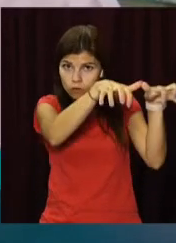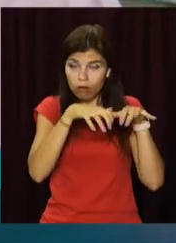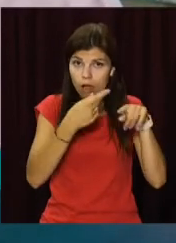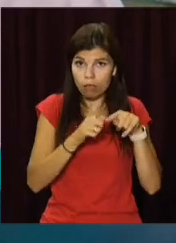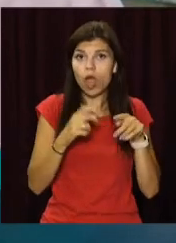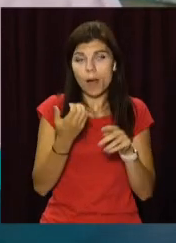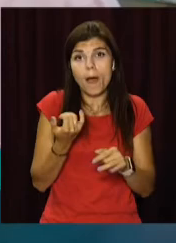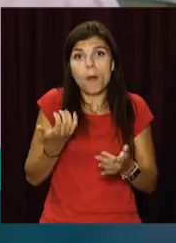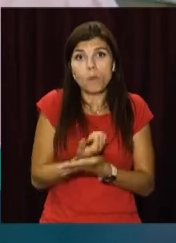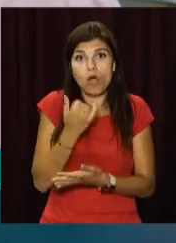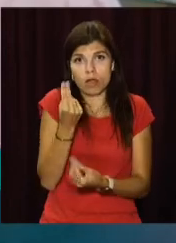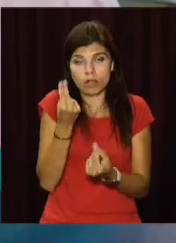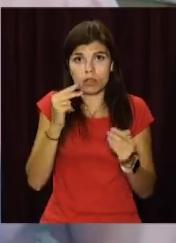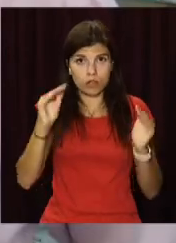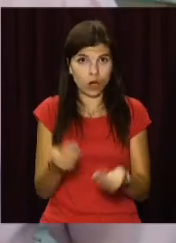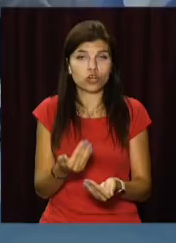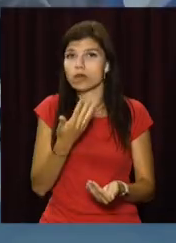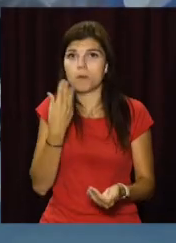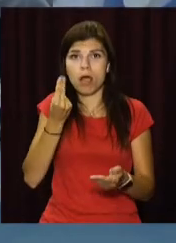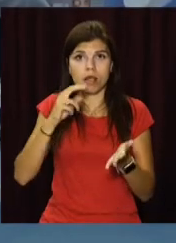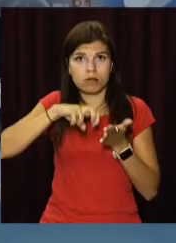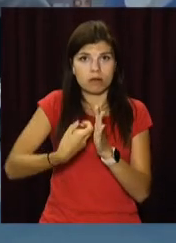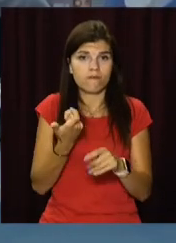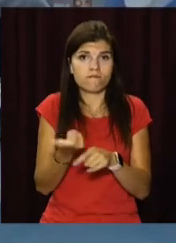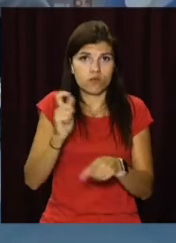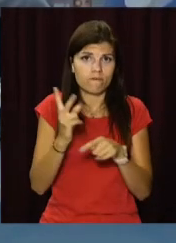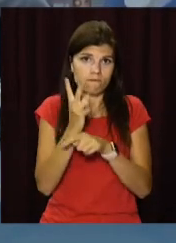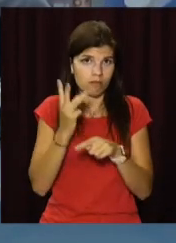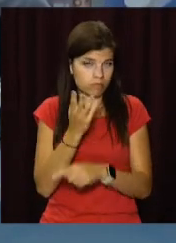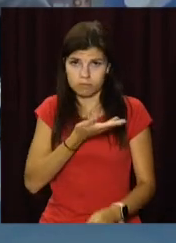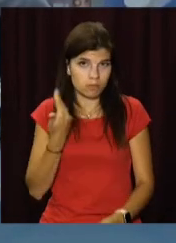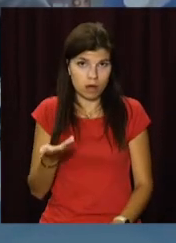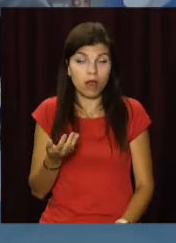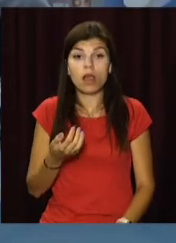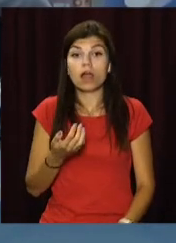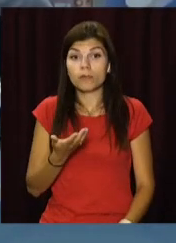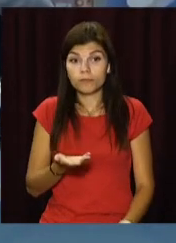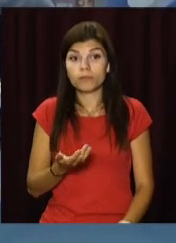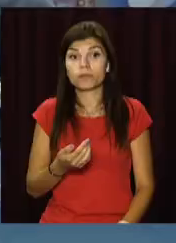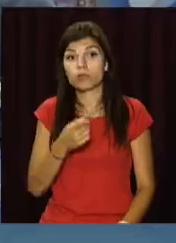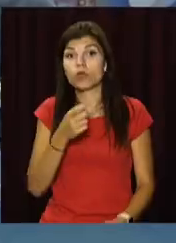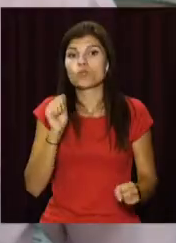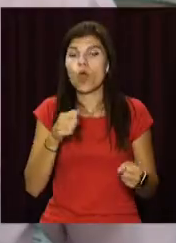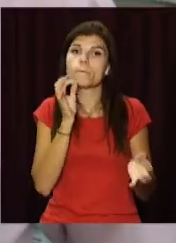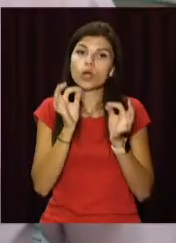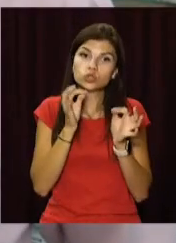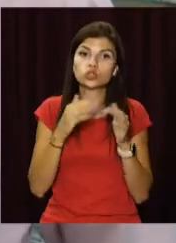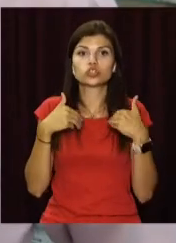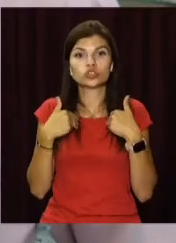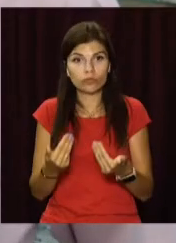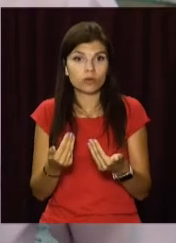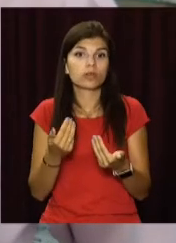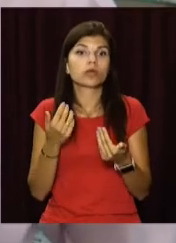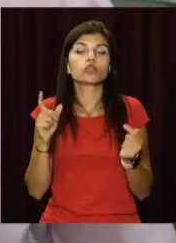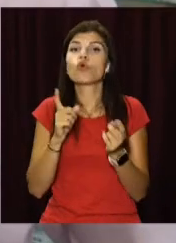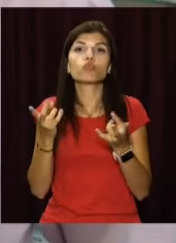аптеки, і наші містяни зможуть приїхати в будь-який момент, в будь-який час, проконсультуватись і отримати